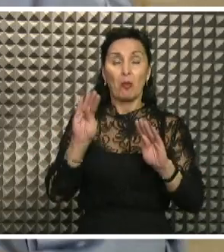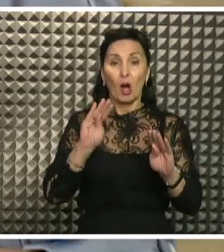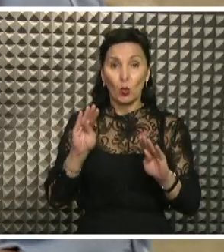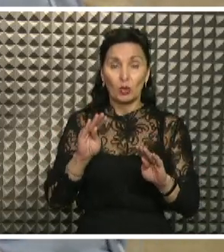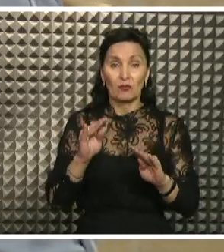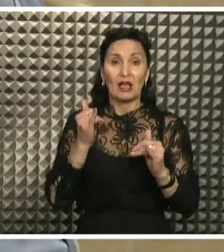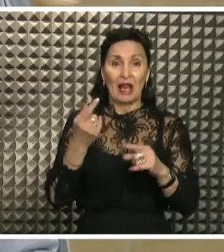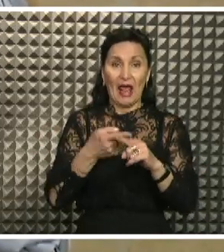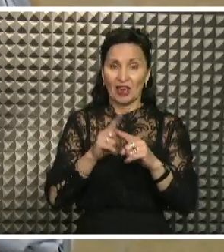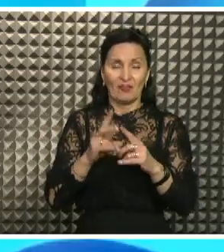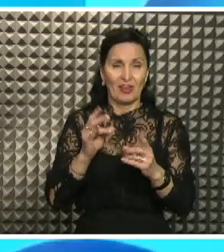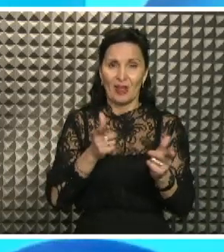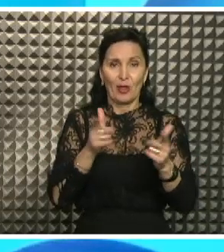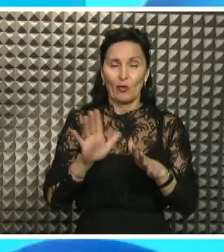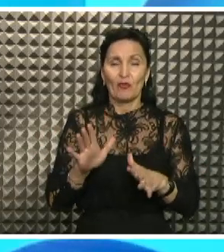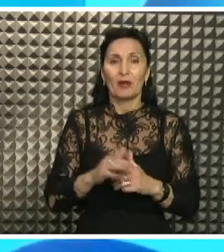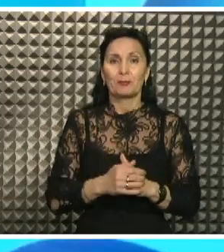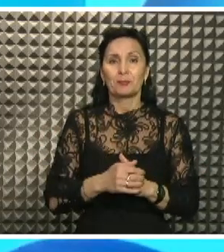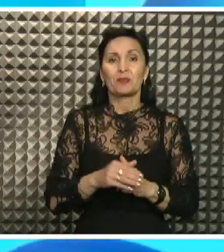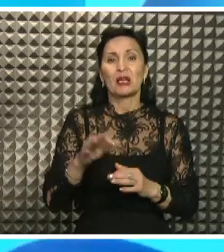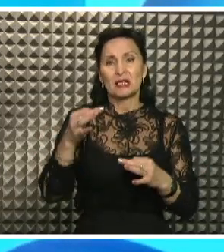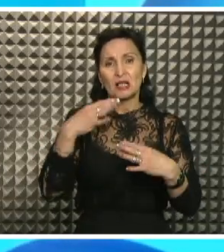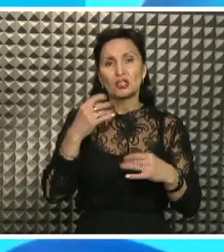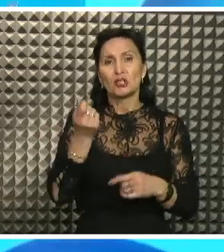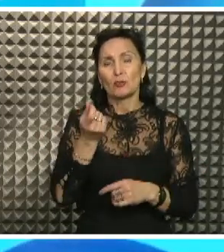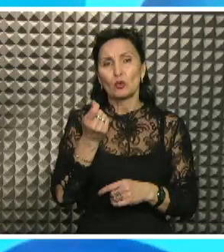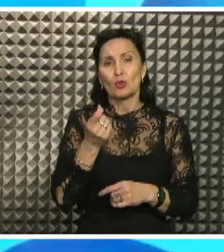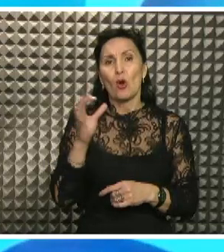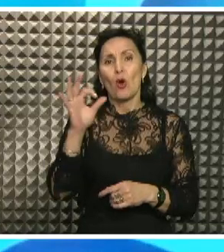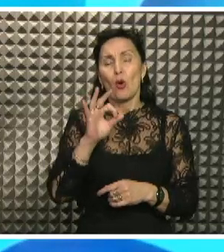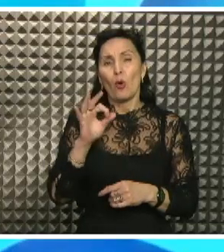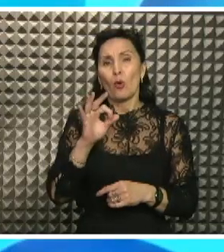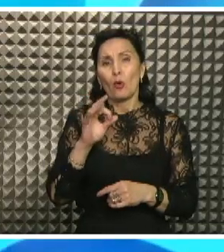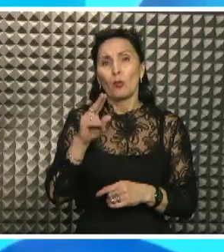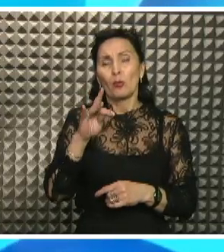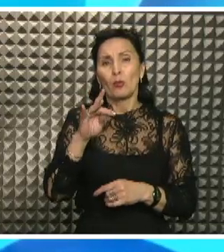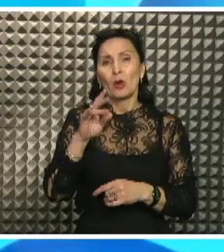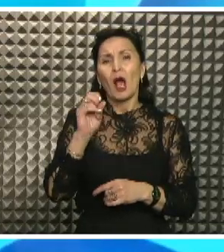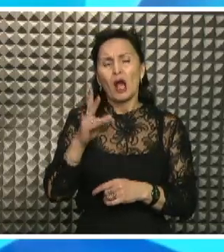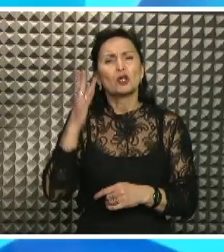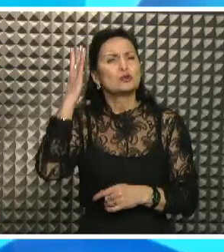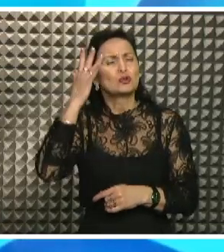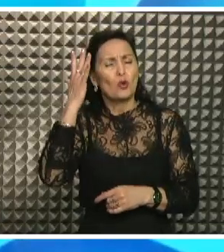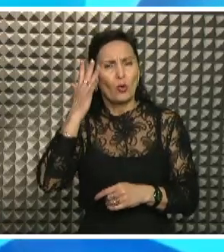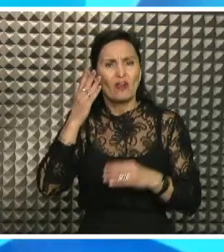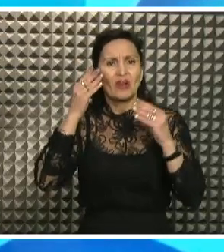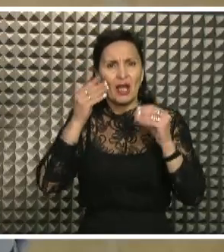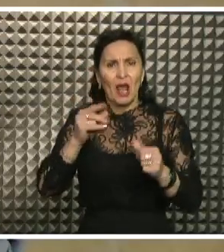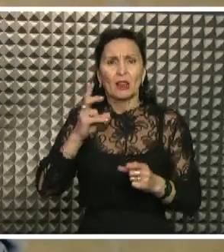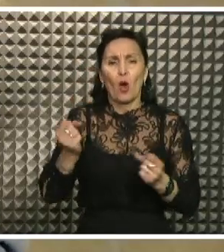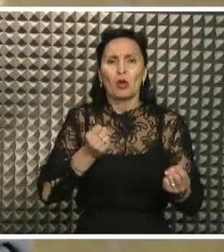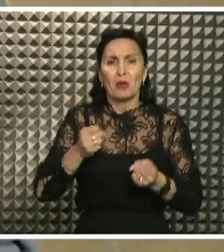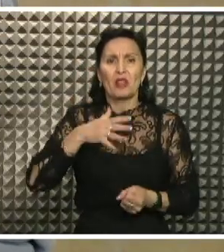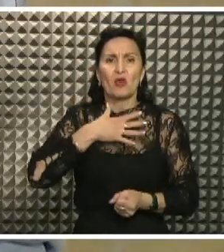это не адаптировано. Тамара Владимировна, расскажите немножечко нам про сон, как сон влияет на укрепление иммунитета.